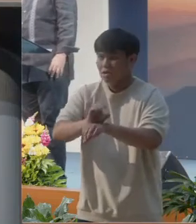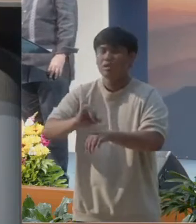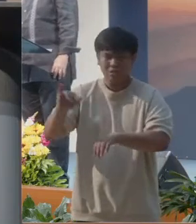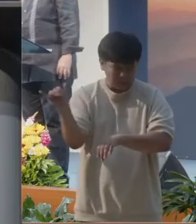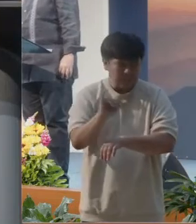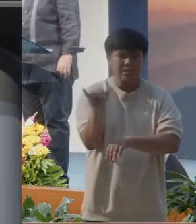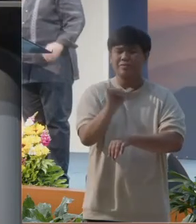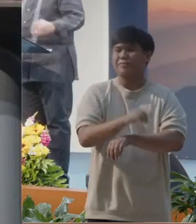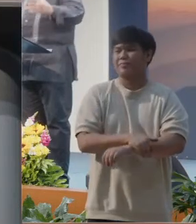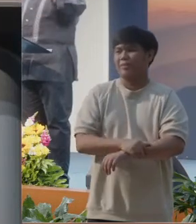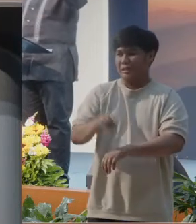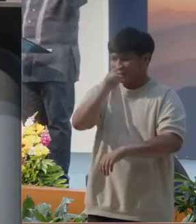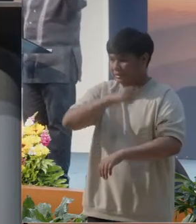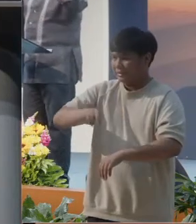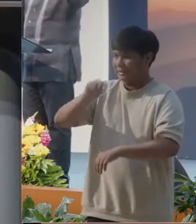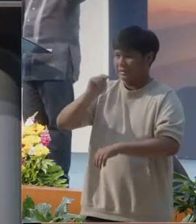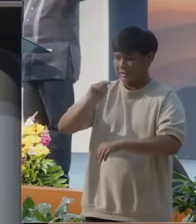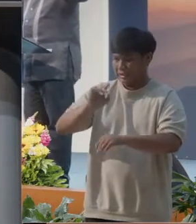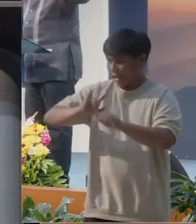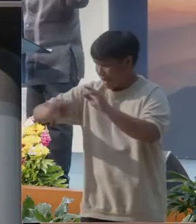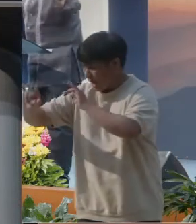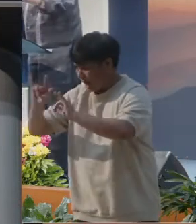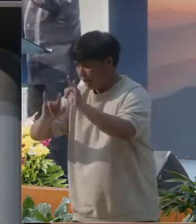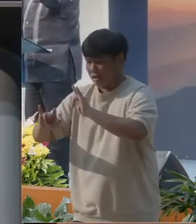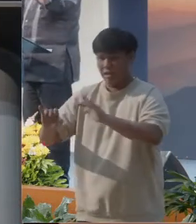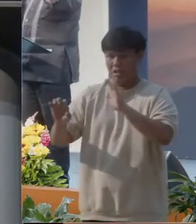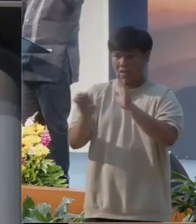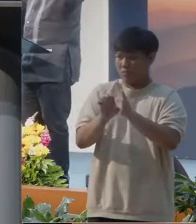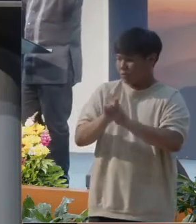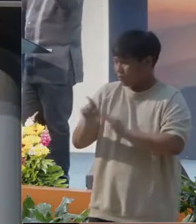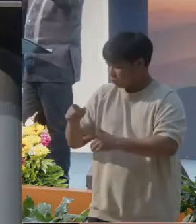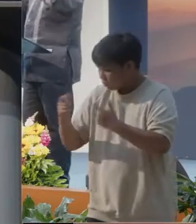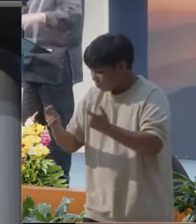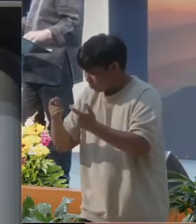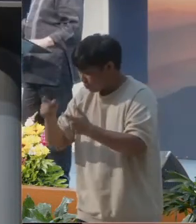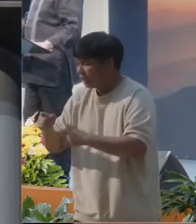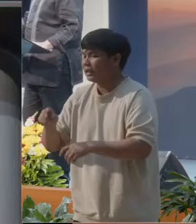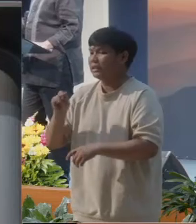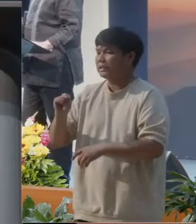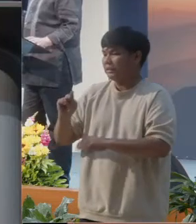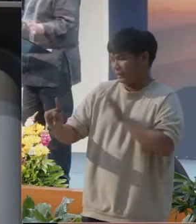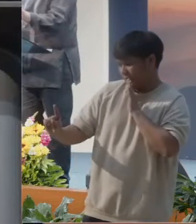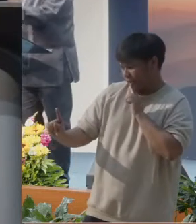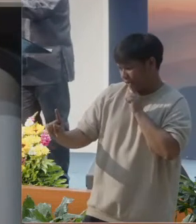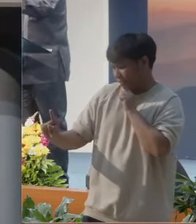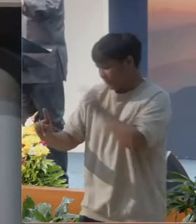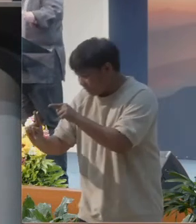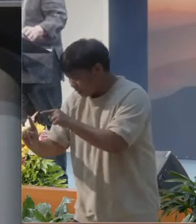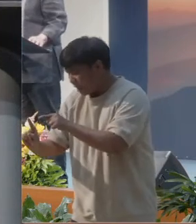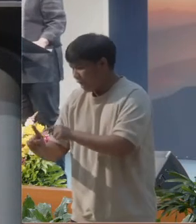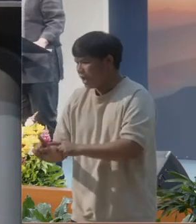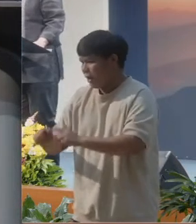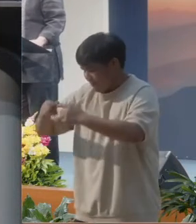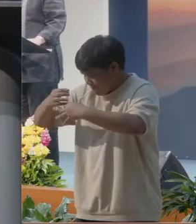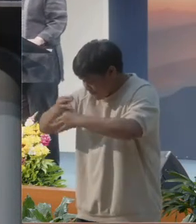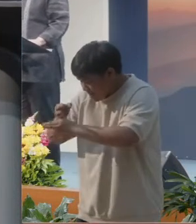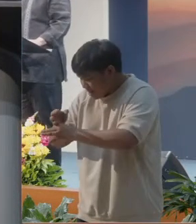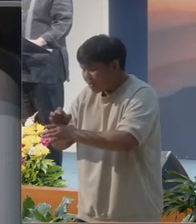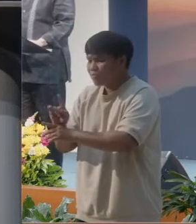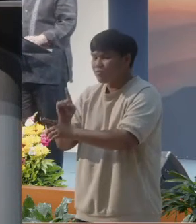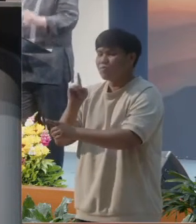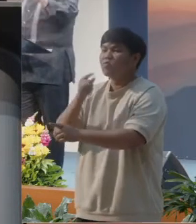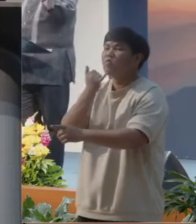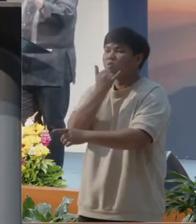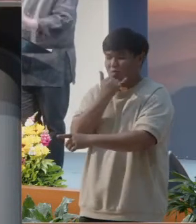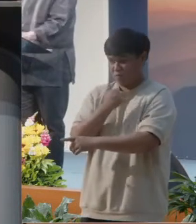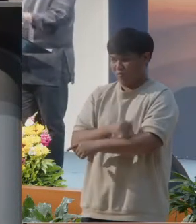din. Dapat sa pagmamahal, harapin ng simbahan, ng mga namumuno ng simbahan, ayusin kung ano ang sigalot sa loob ng